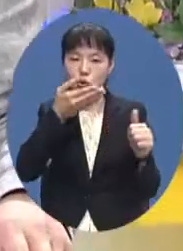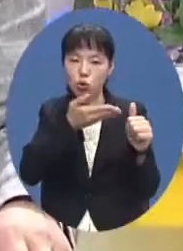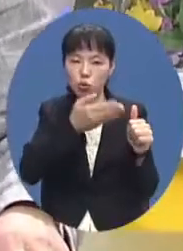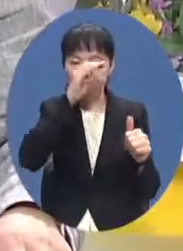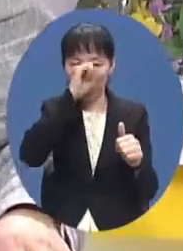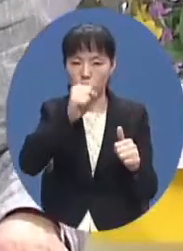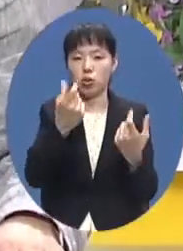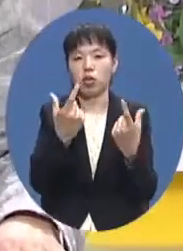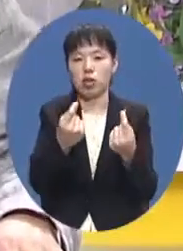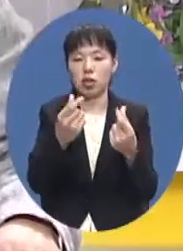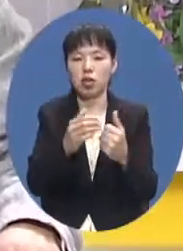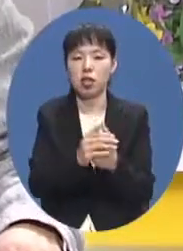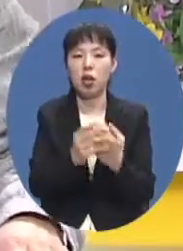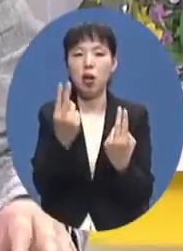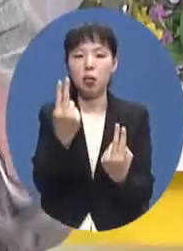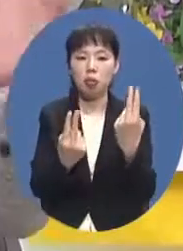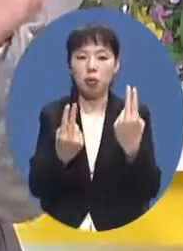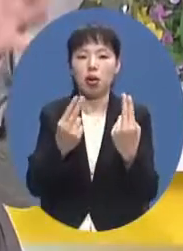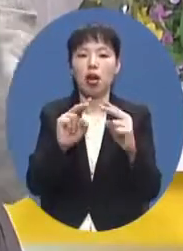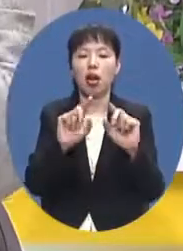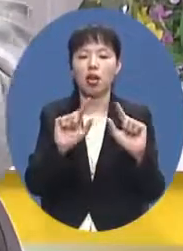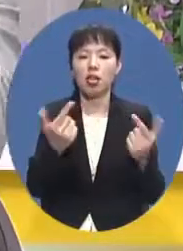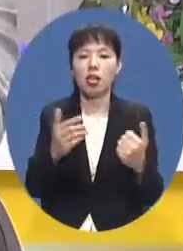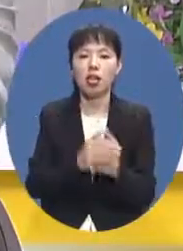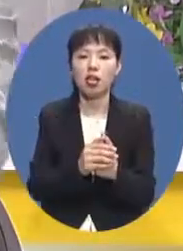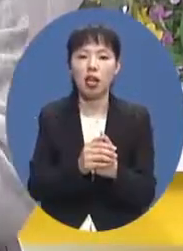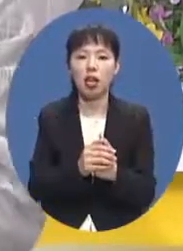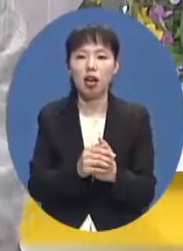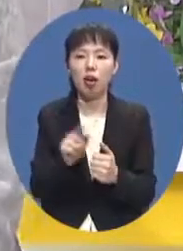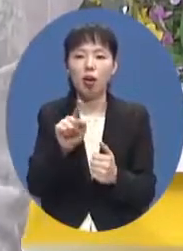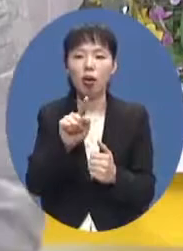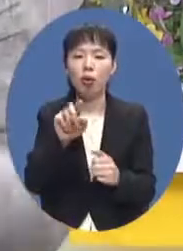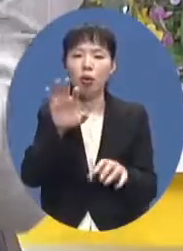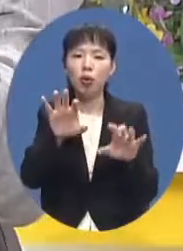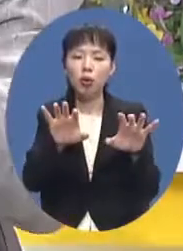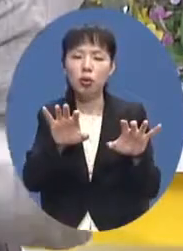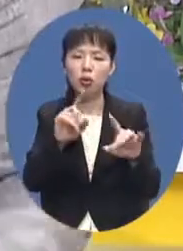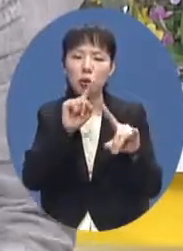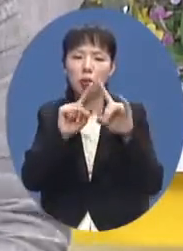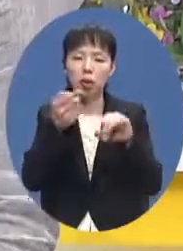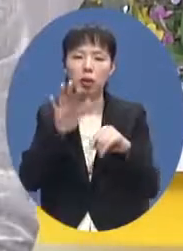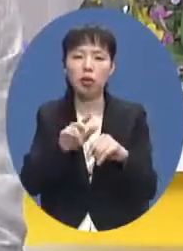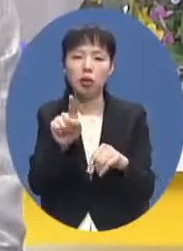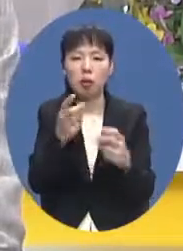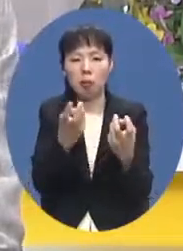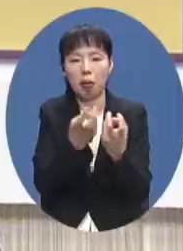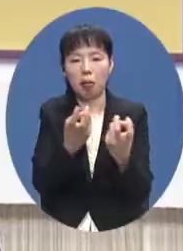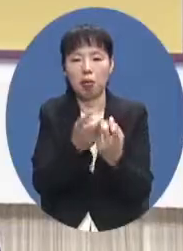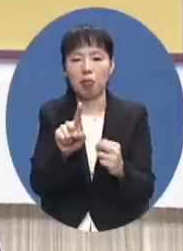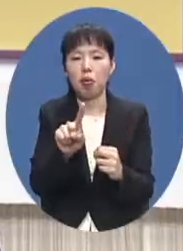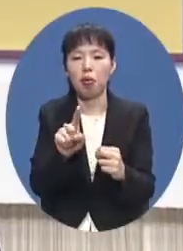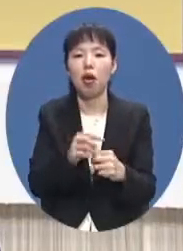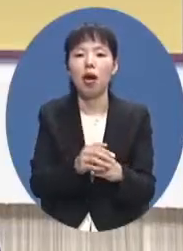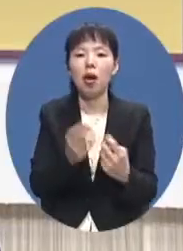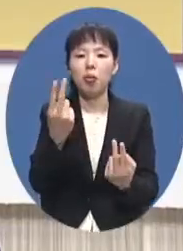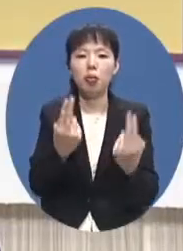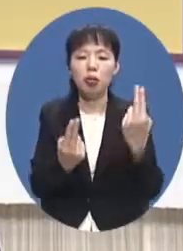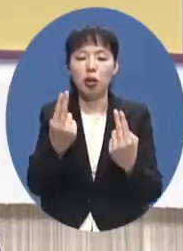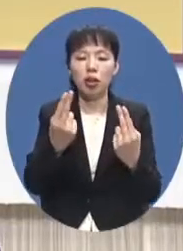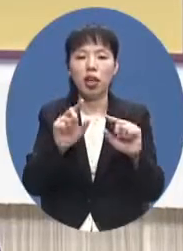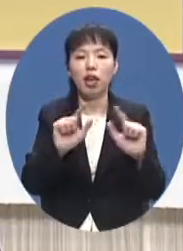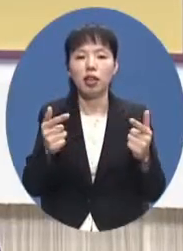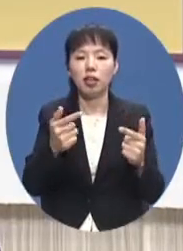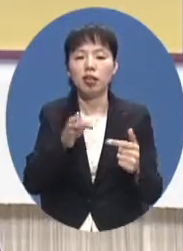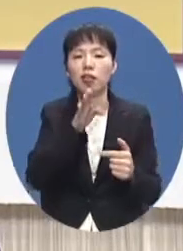그리고 이제 그 비교하지 않게. 네, 이건 어디서나 네. 나오는 것 같은데 네. 아, 예. 이런 건 어떤 노하우가 있는 겁니까? 네, 이거 비교하지 않는 거는 굉장히 좀